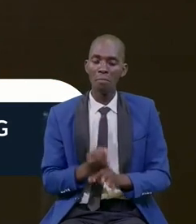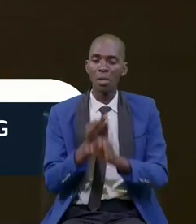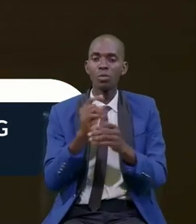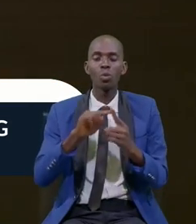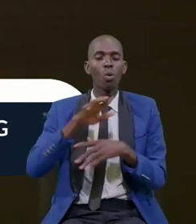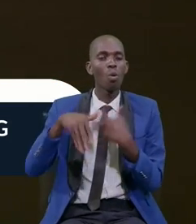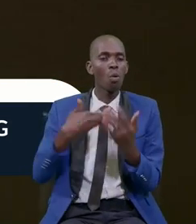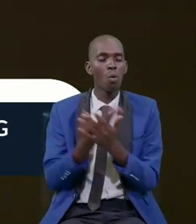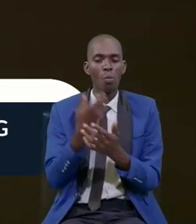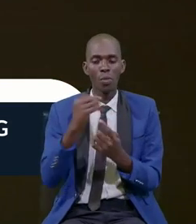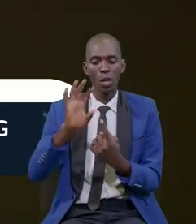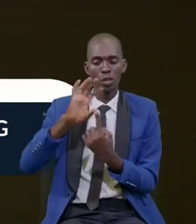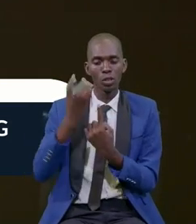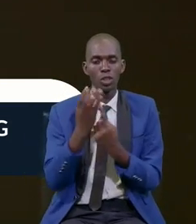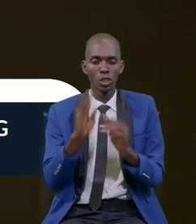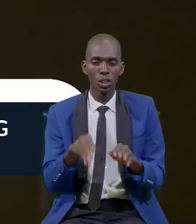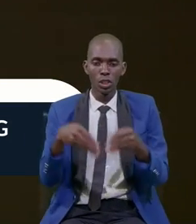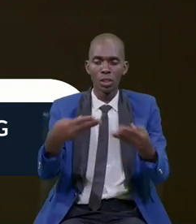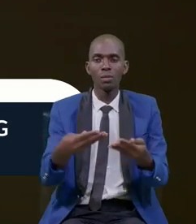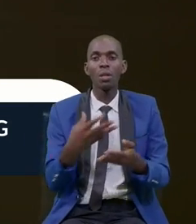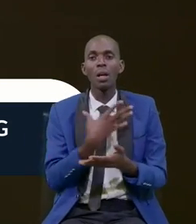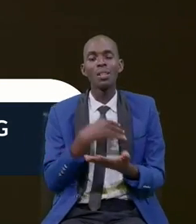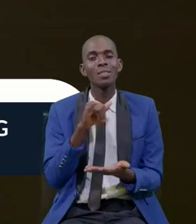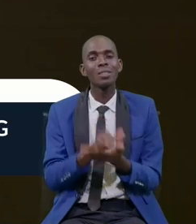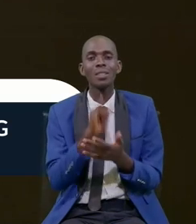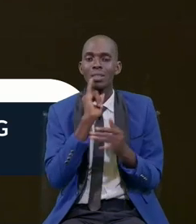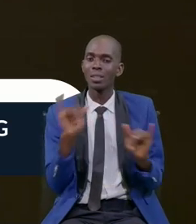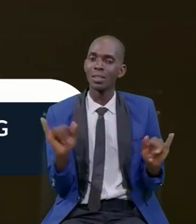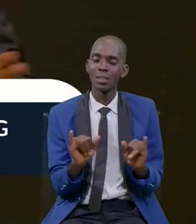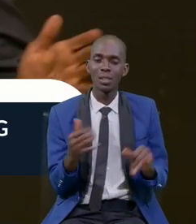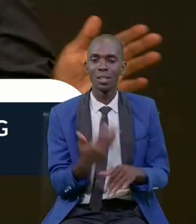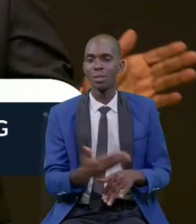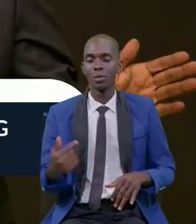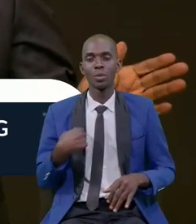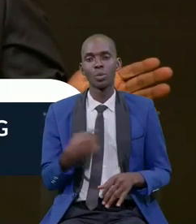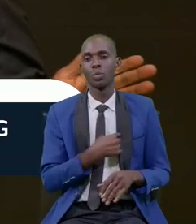les conditions données. C'est la même chose que nous faisons aujourd'hui